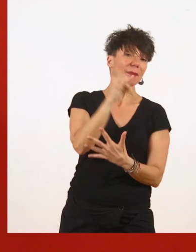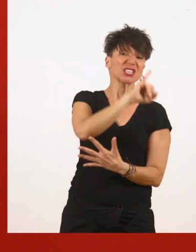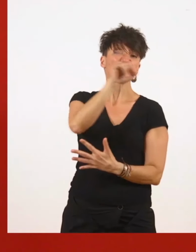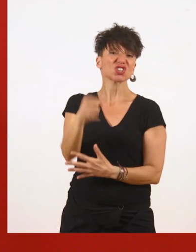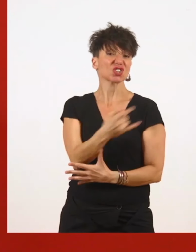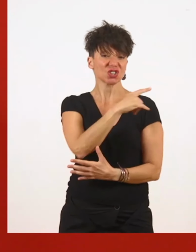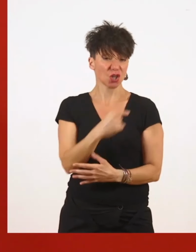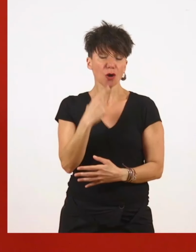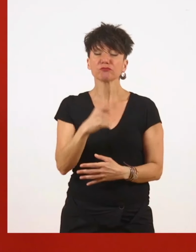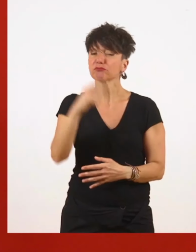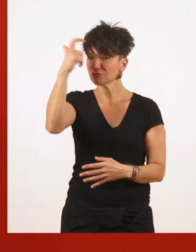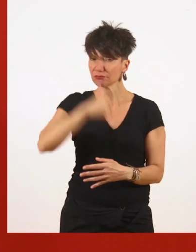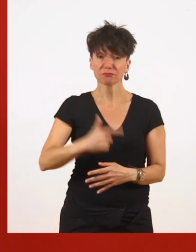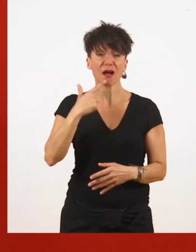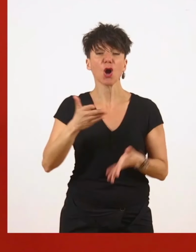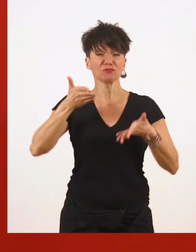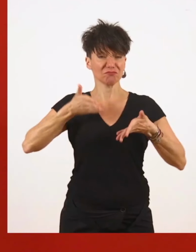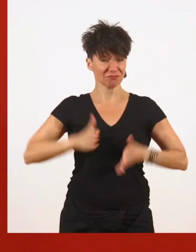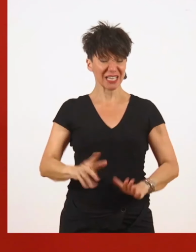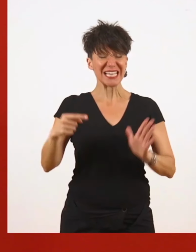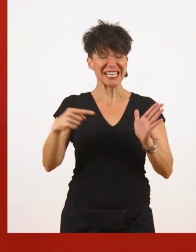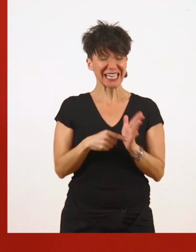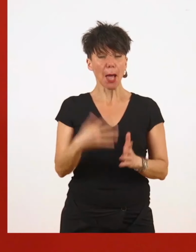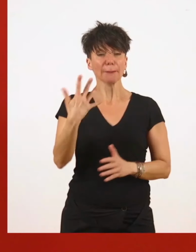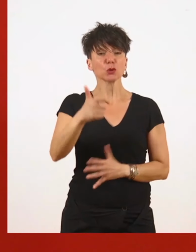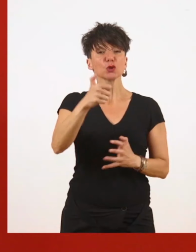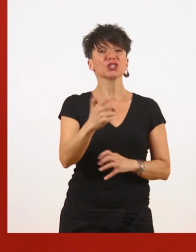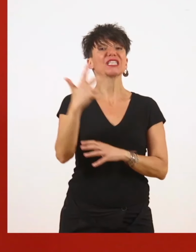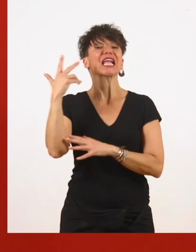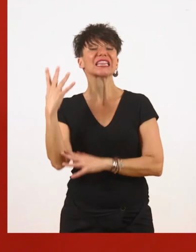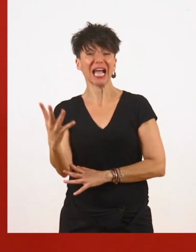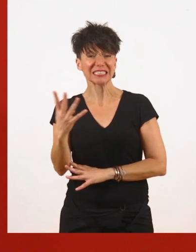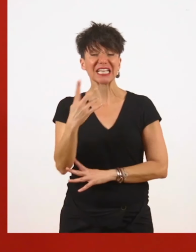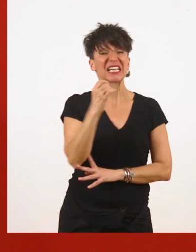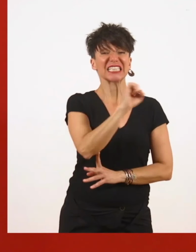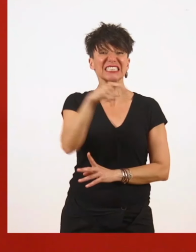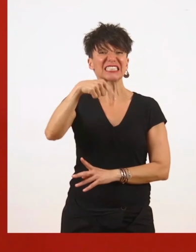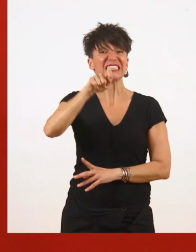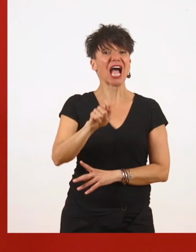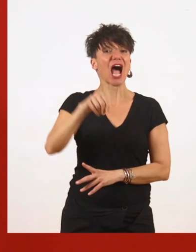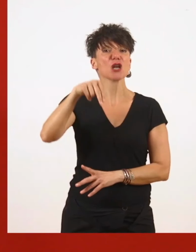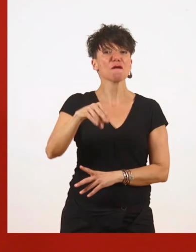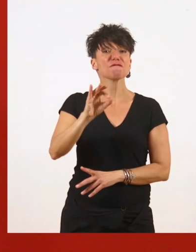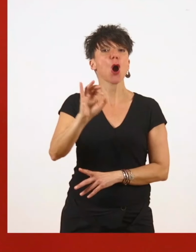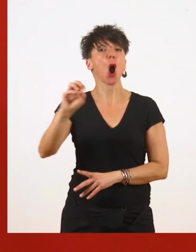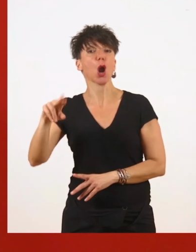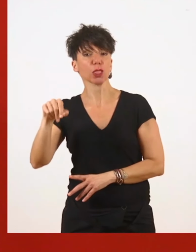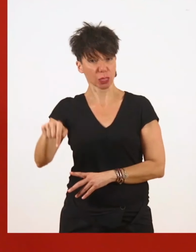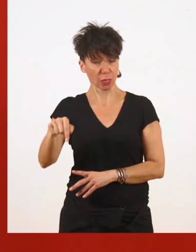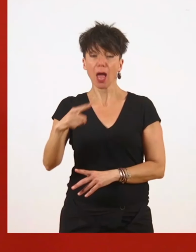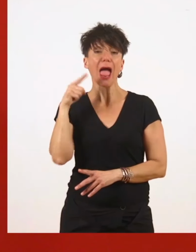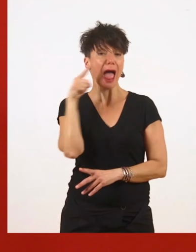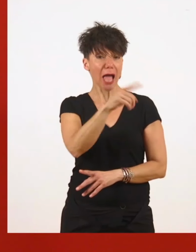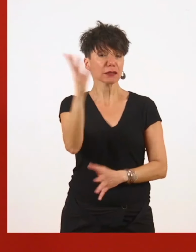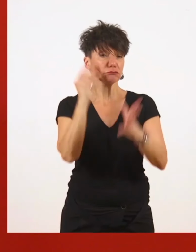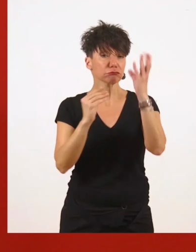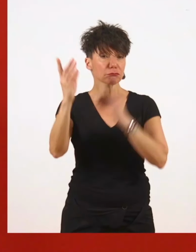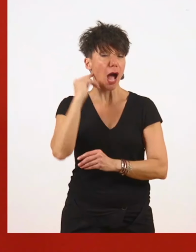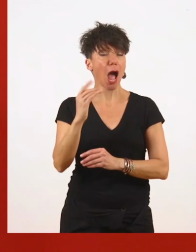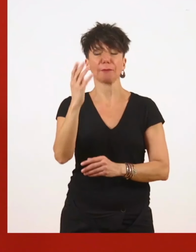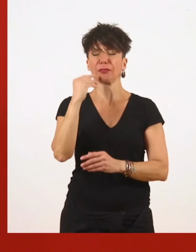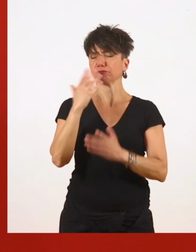Αύβον, στο οποίο γεννήθηκα το 1564. Εκεί έμαθα τα πρώτα μου γράμματα, εκεί έκανα τις πρώτες μου κινήσεις. Μετά